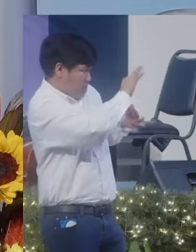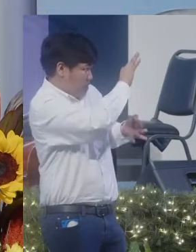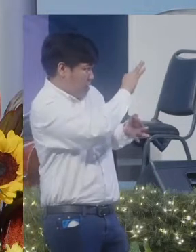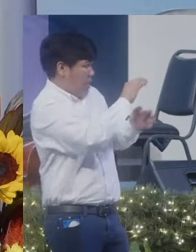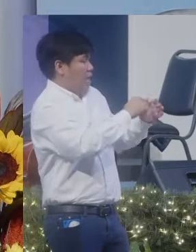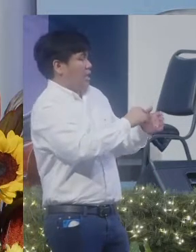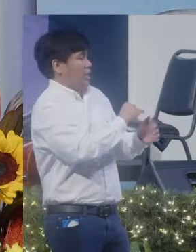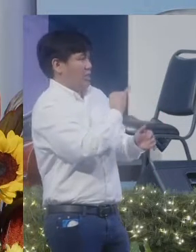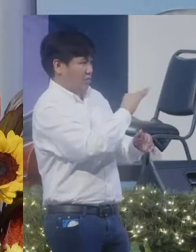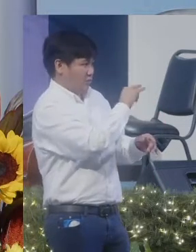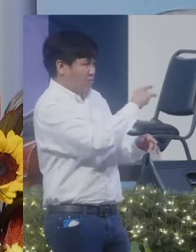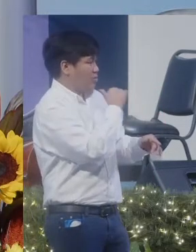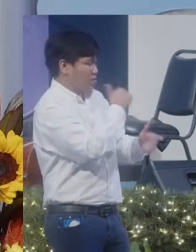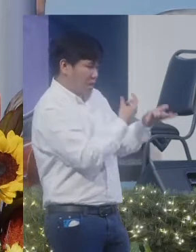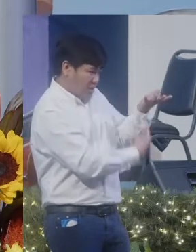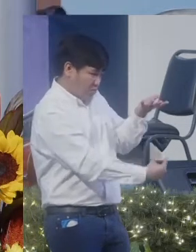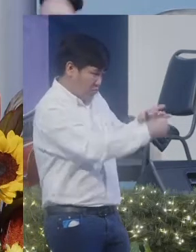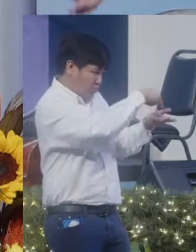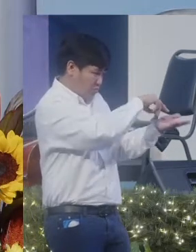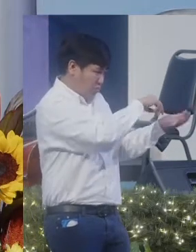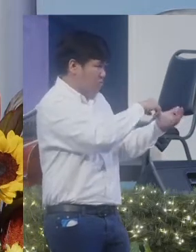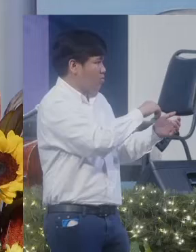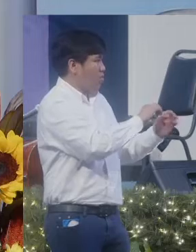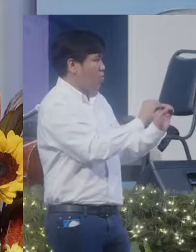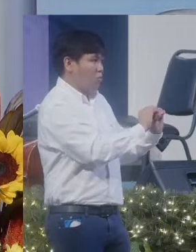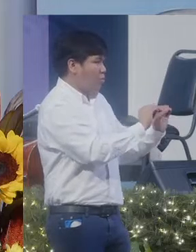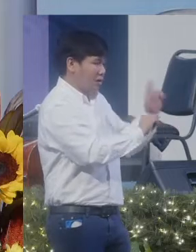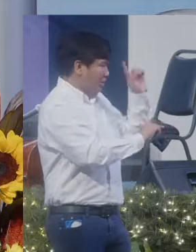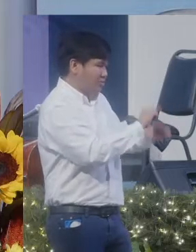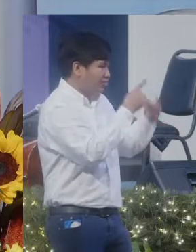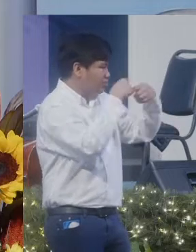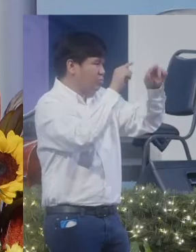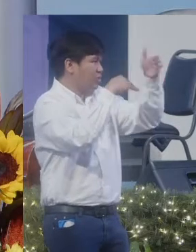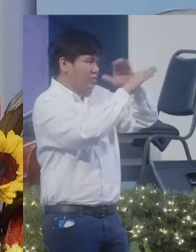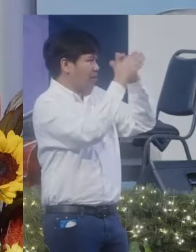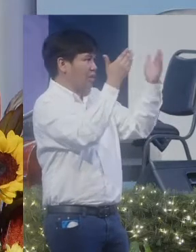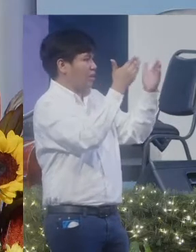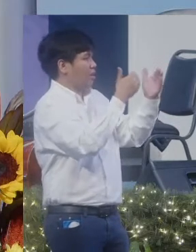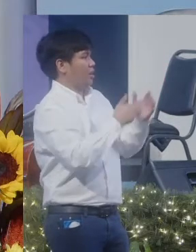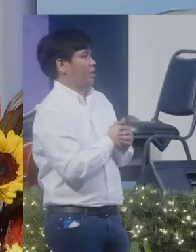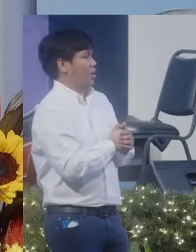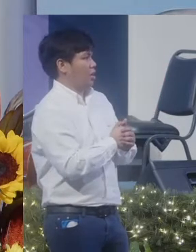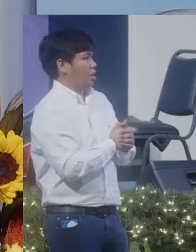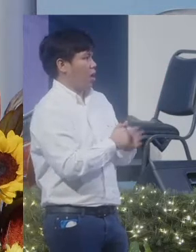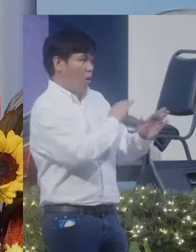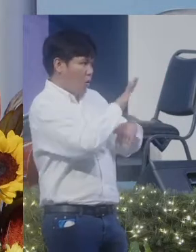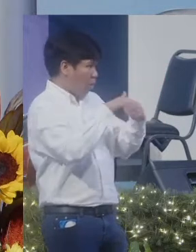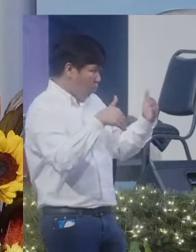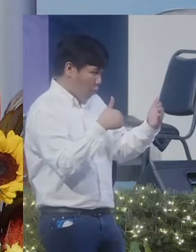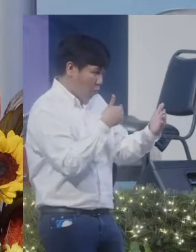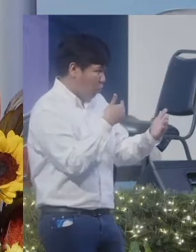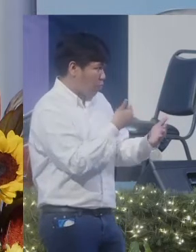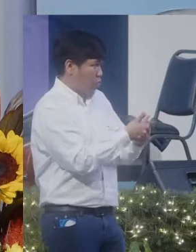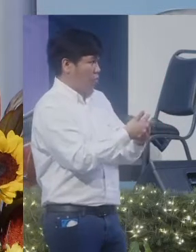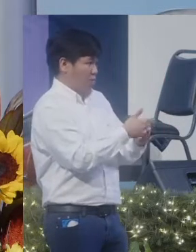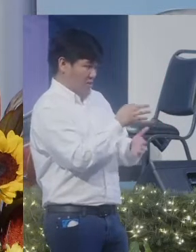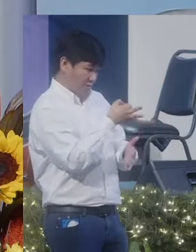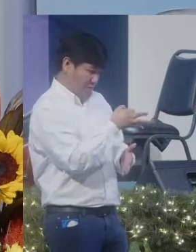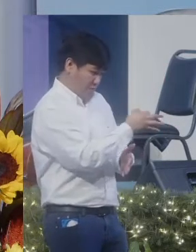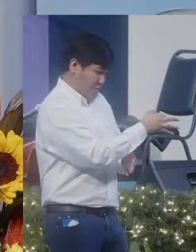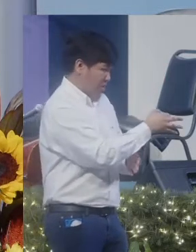Diyos, hindi ka makakapasok sa langit. So ang lahat ng mga